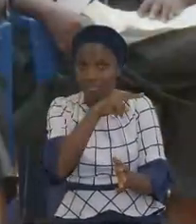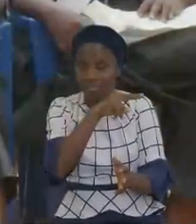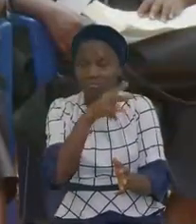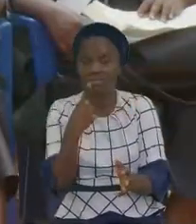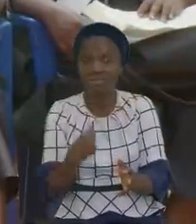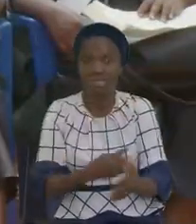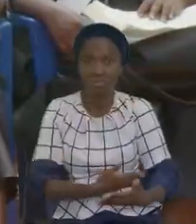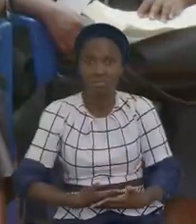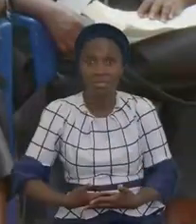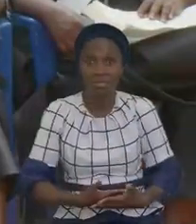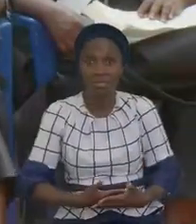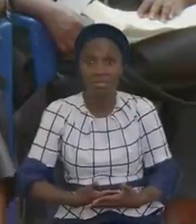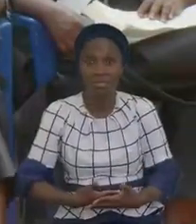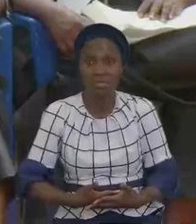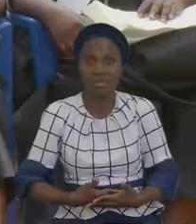celui qui ne connaît rien,